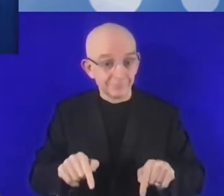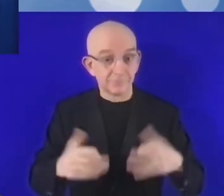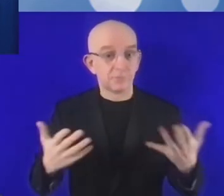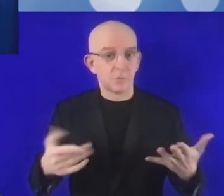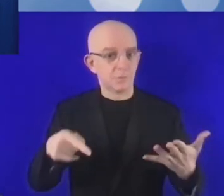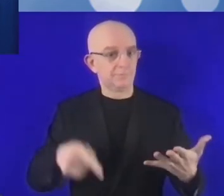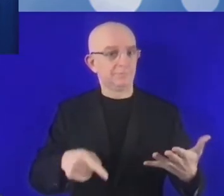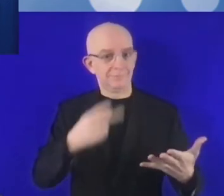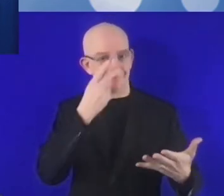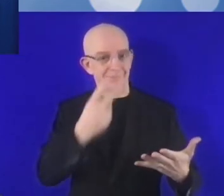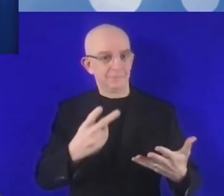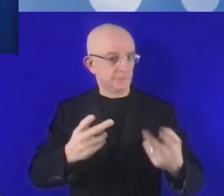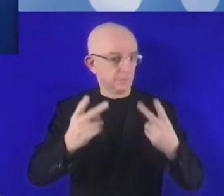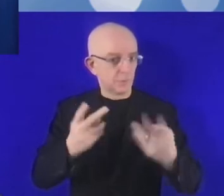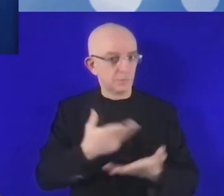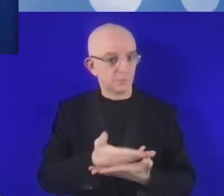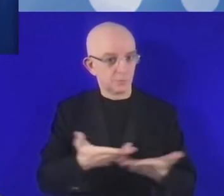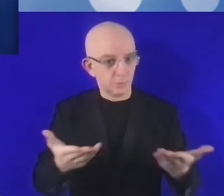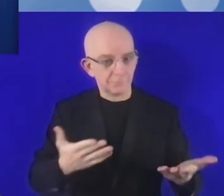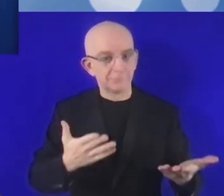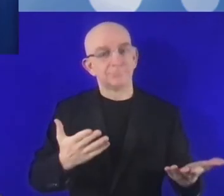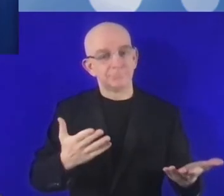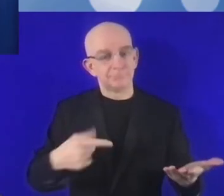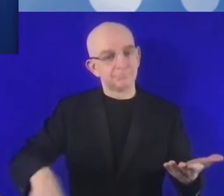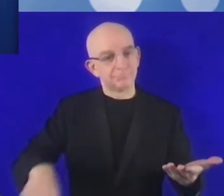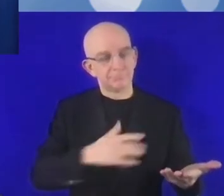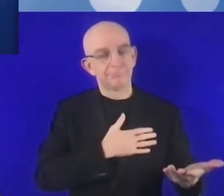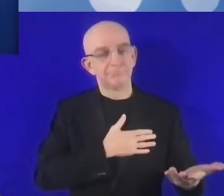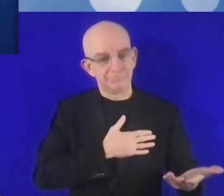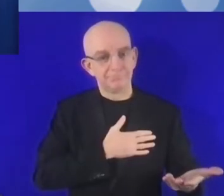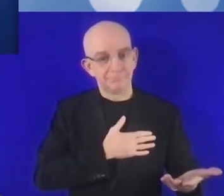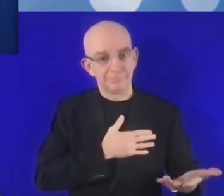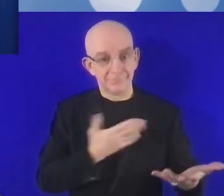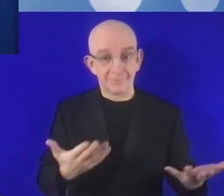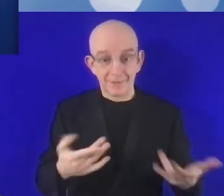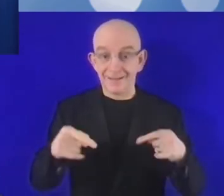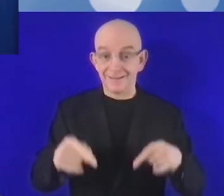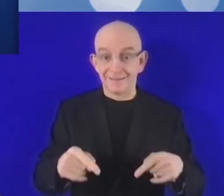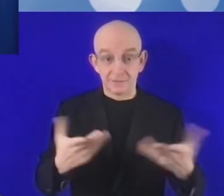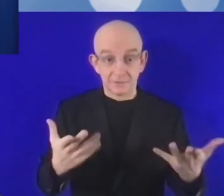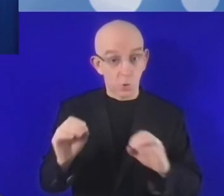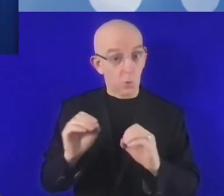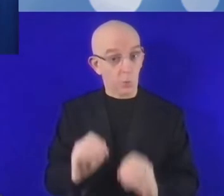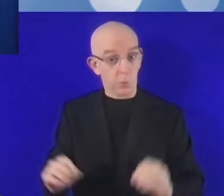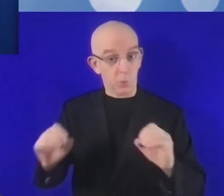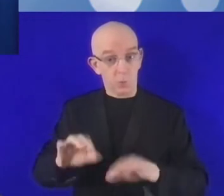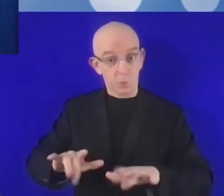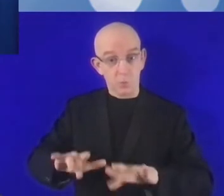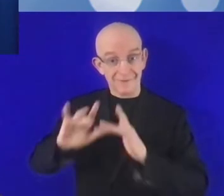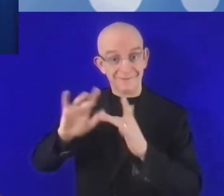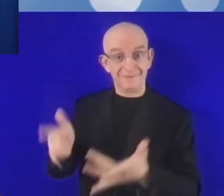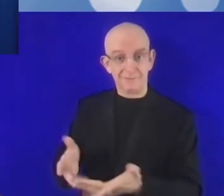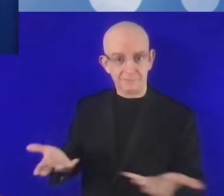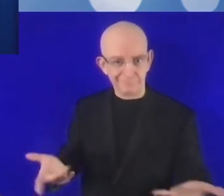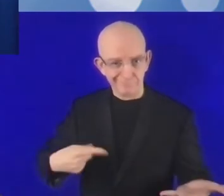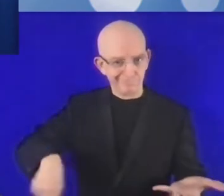nous a permis de voir à quel point la numérisation était importante. Soyons honnêtes, sans Internet,